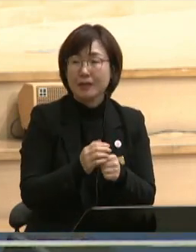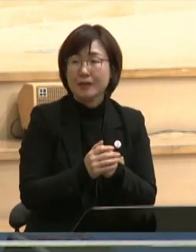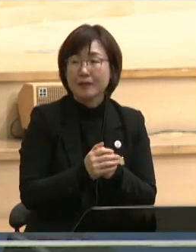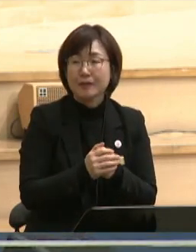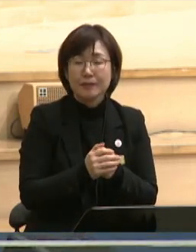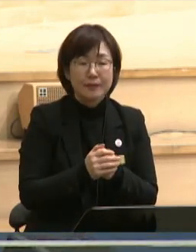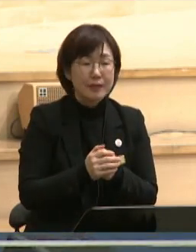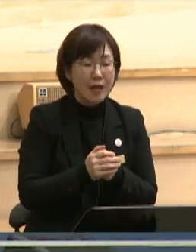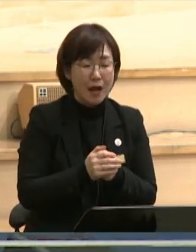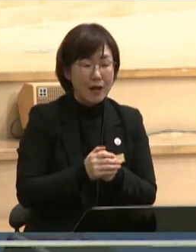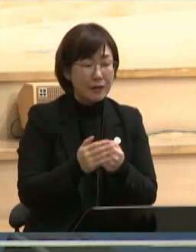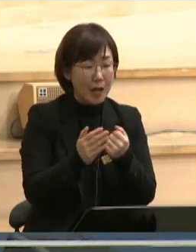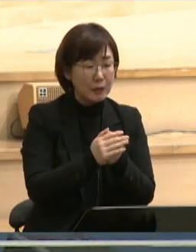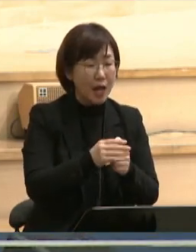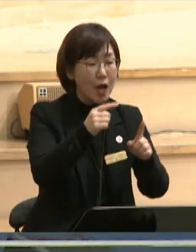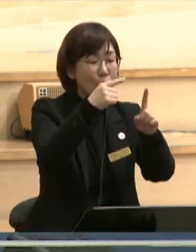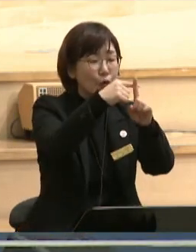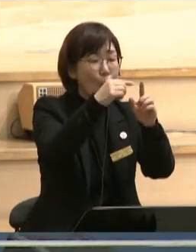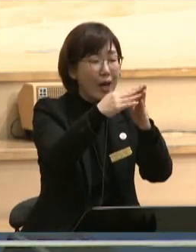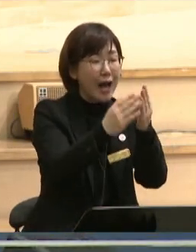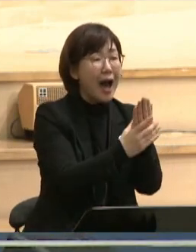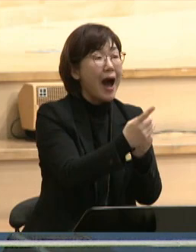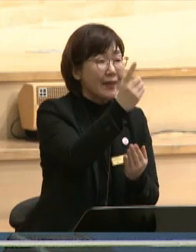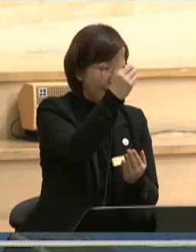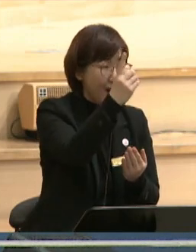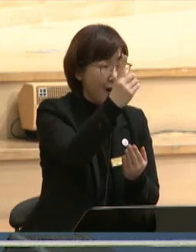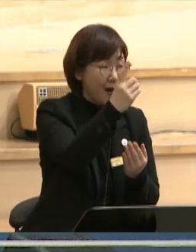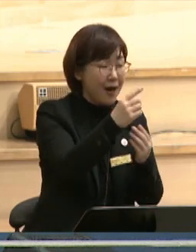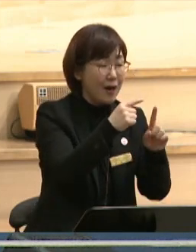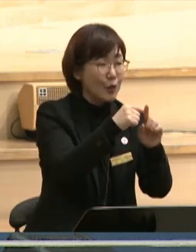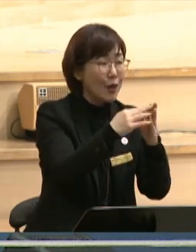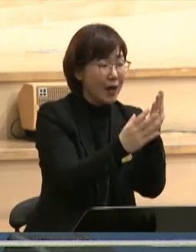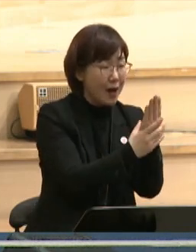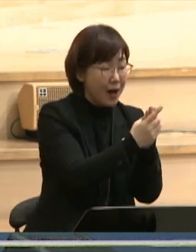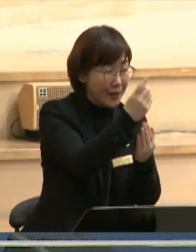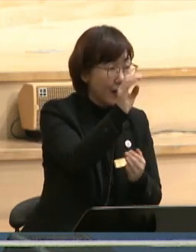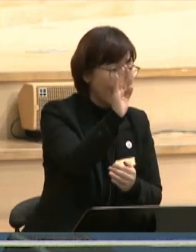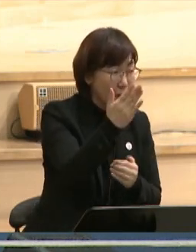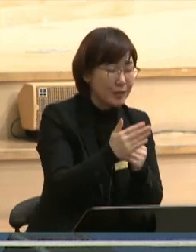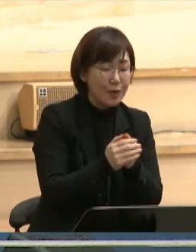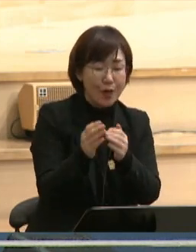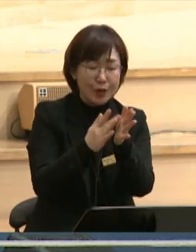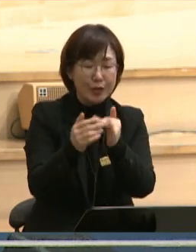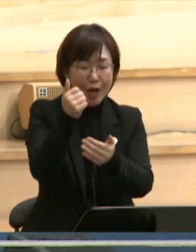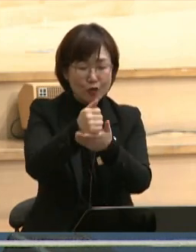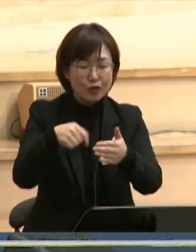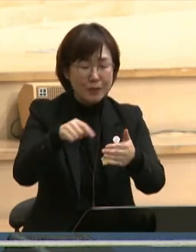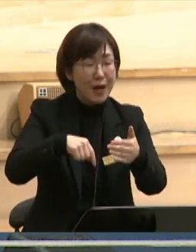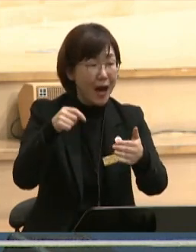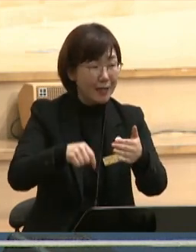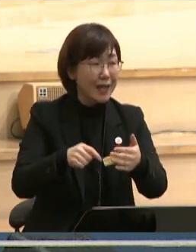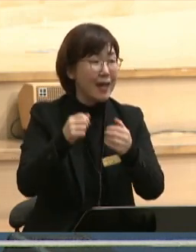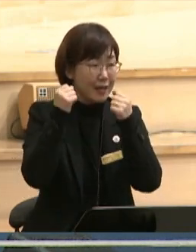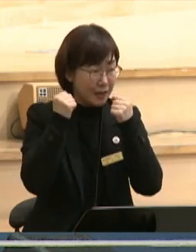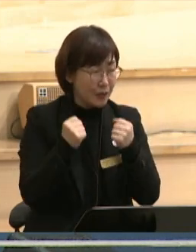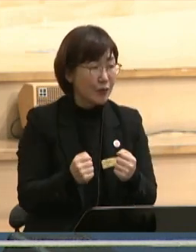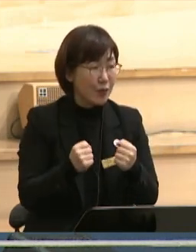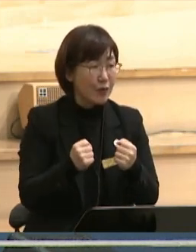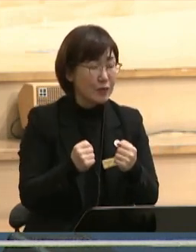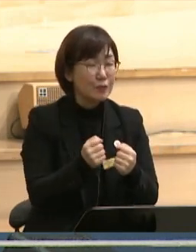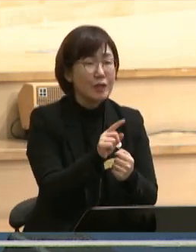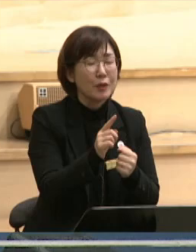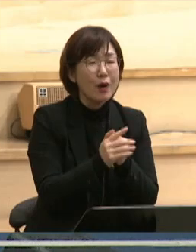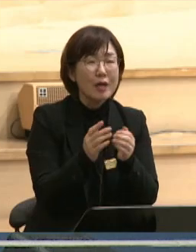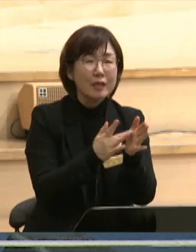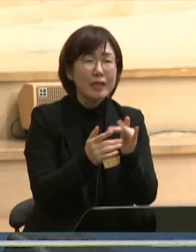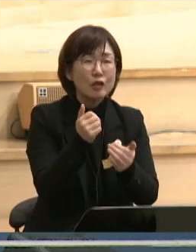우리가 다 교회가 하나가 되어져서 예수님 안에 거하는 것은 예수님